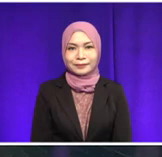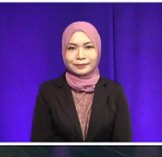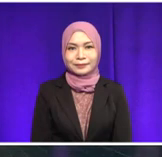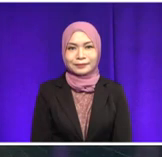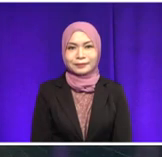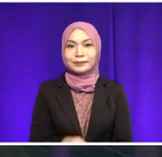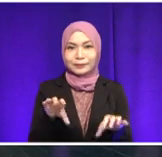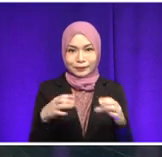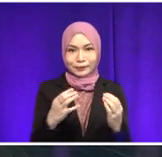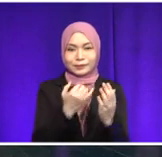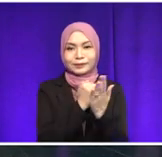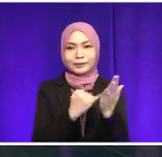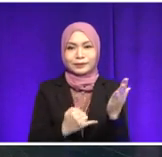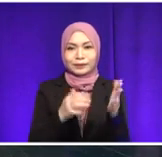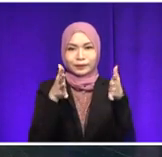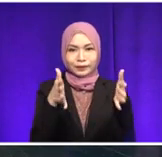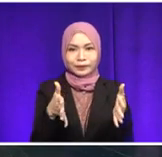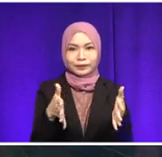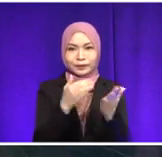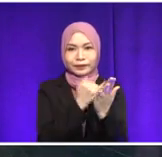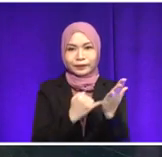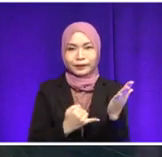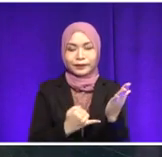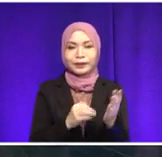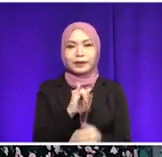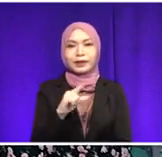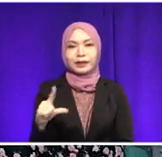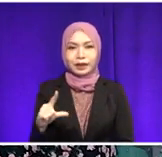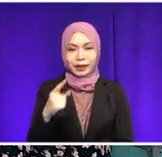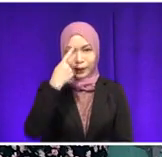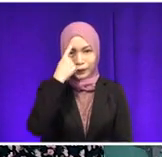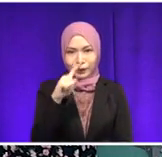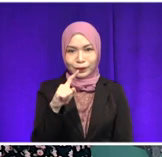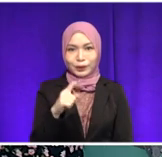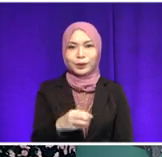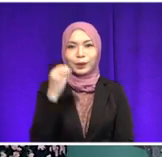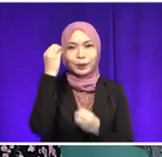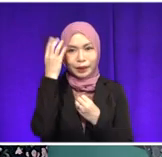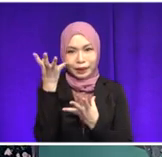tugas di ialah untuk menterjemah ide dalam bentuk visual